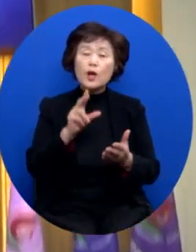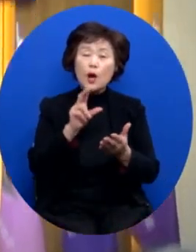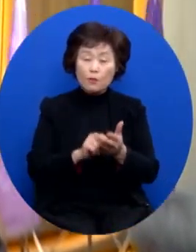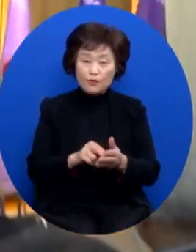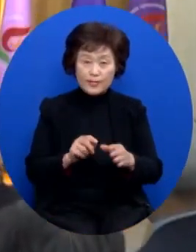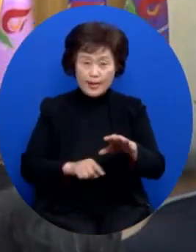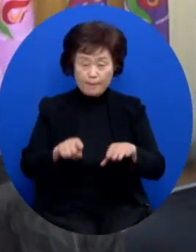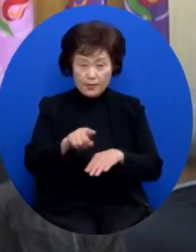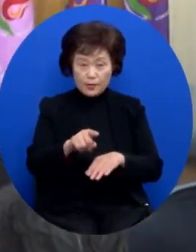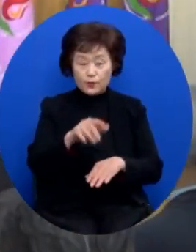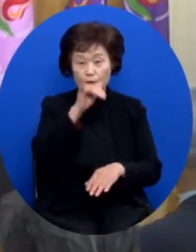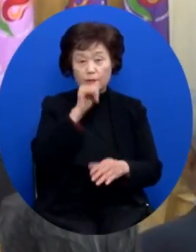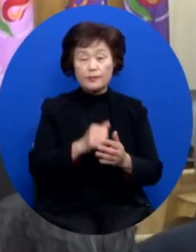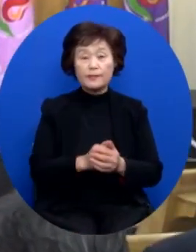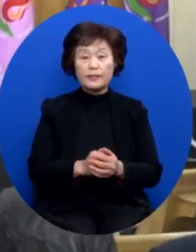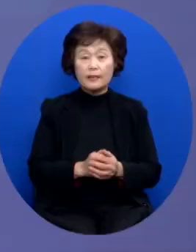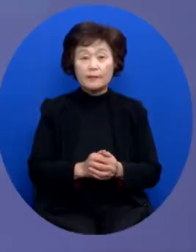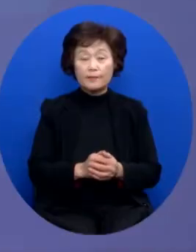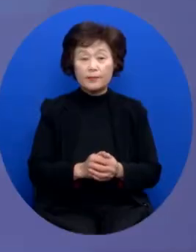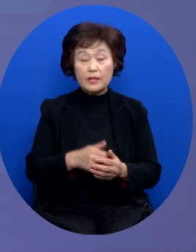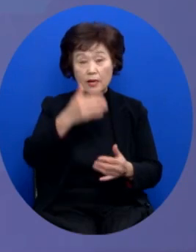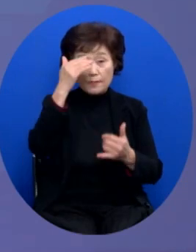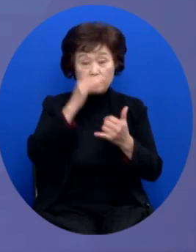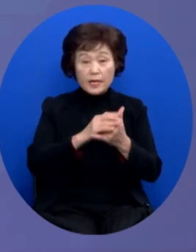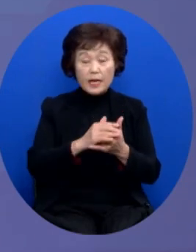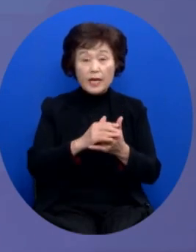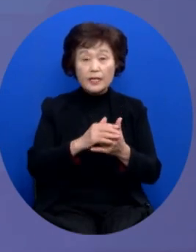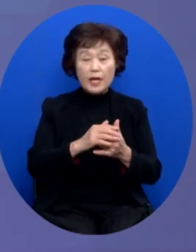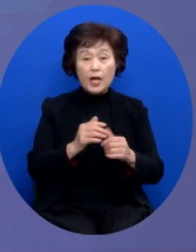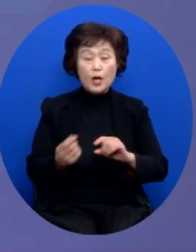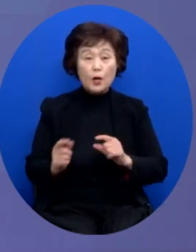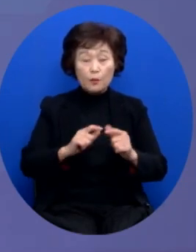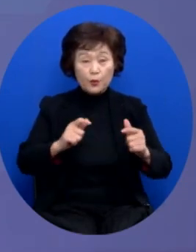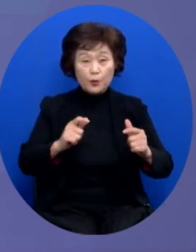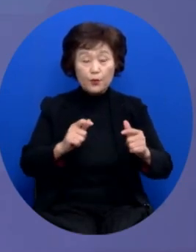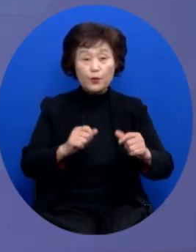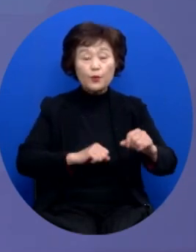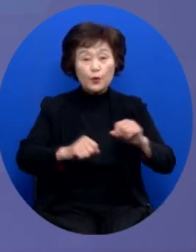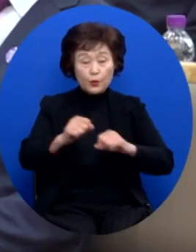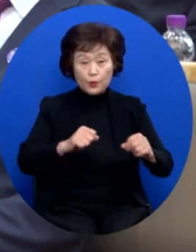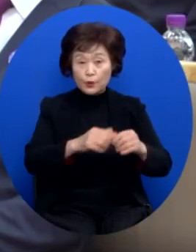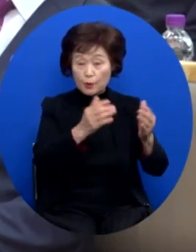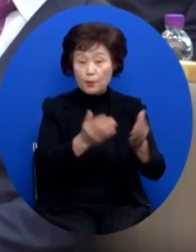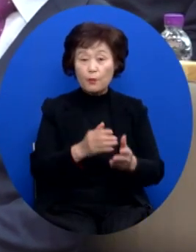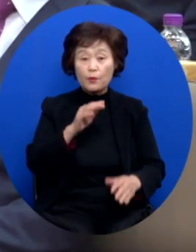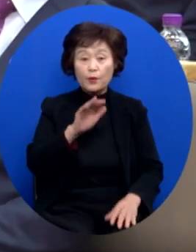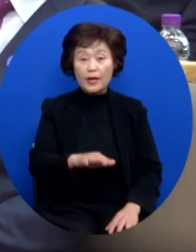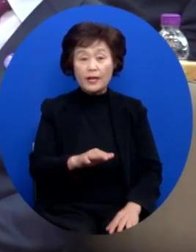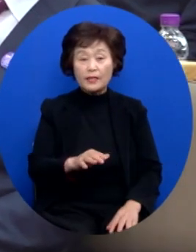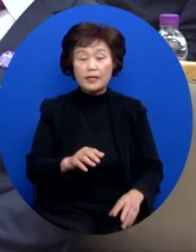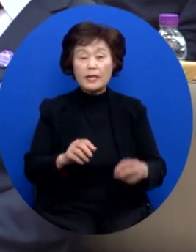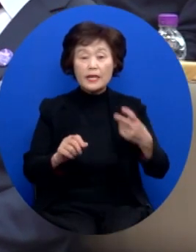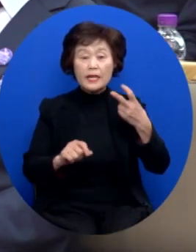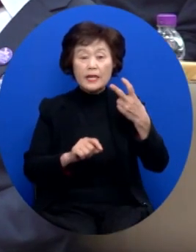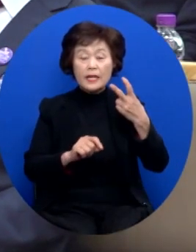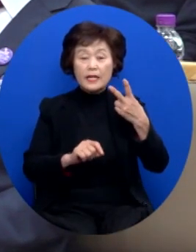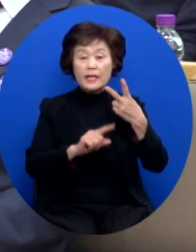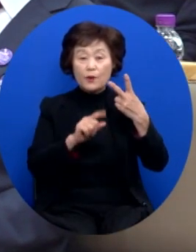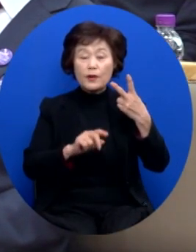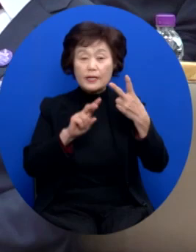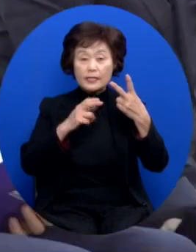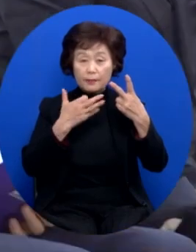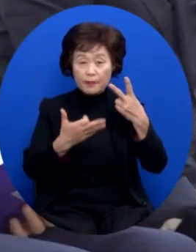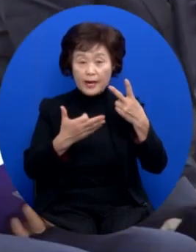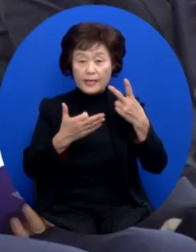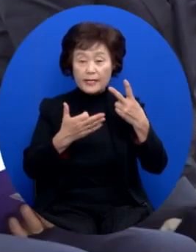나섭니다 예장 합동총회 다음 세대 목회 부흥 운동본부는 오는 2월 18일 전국 대회를 열고 저출생